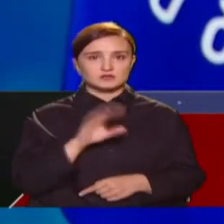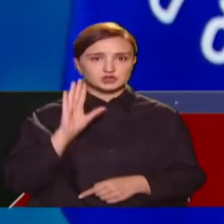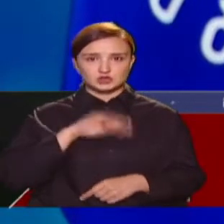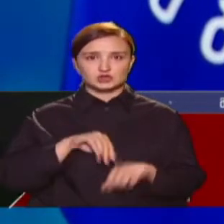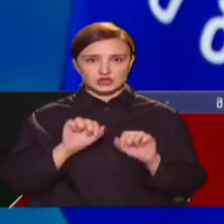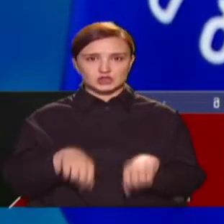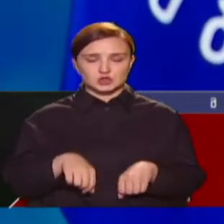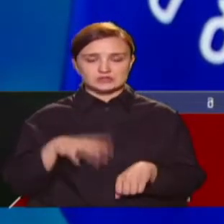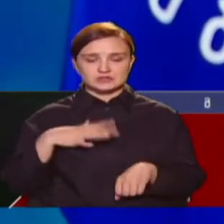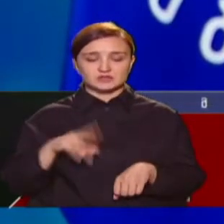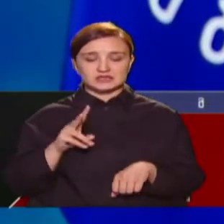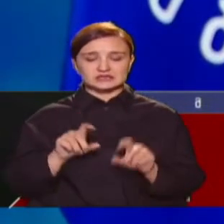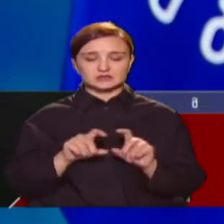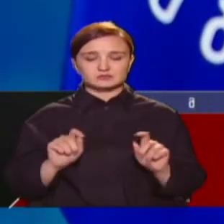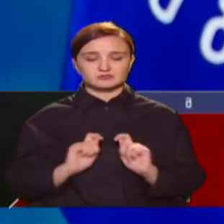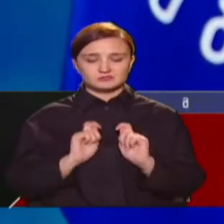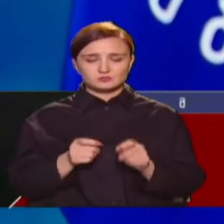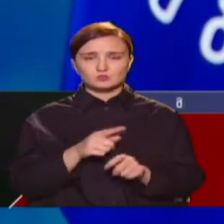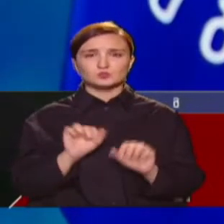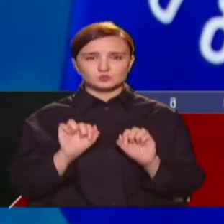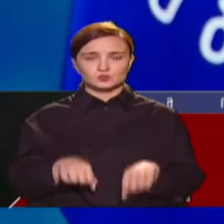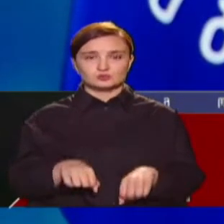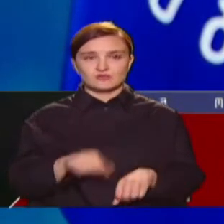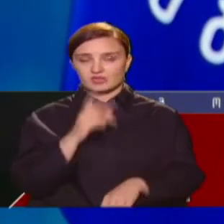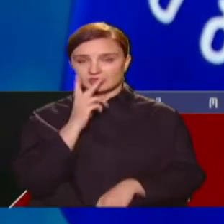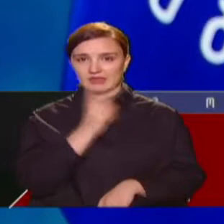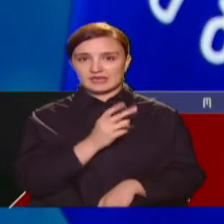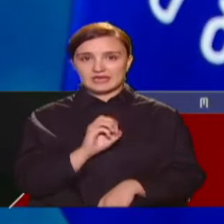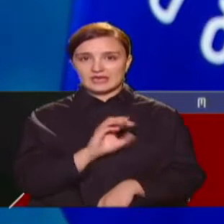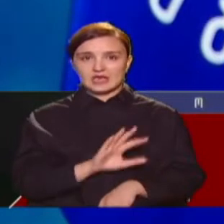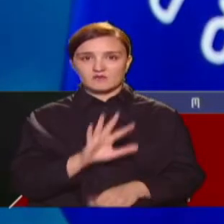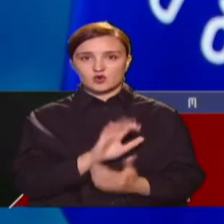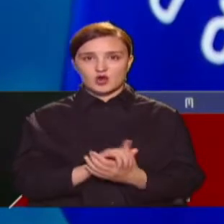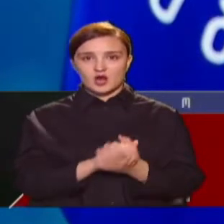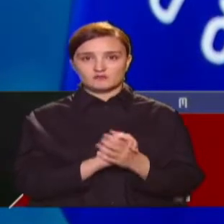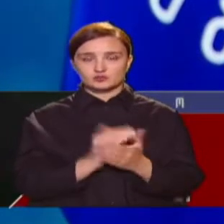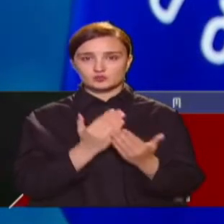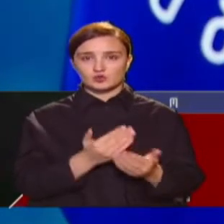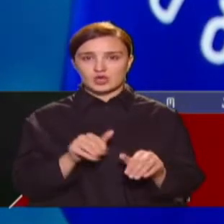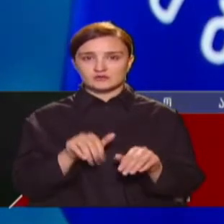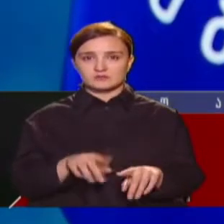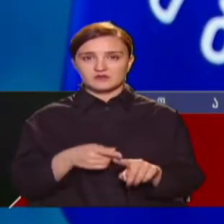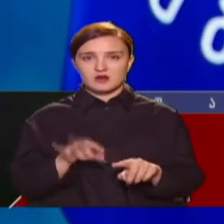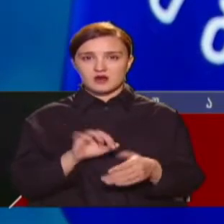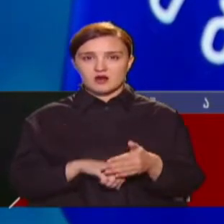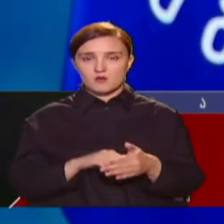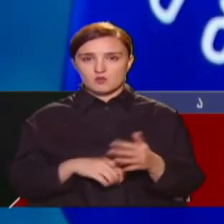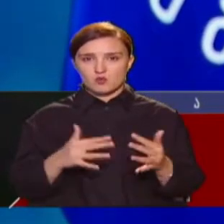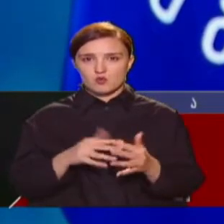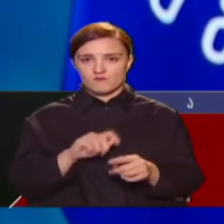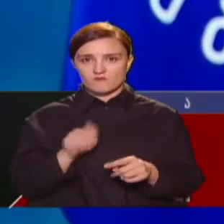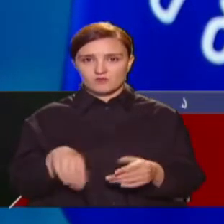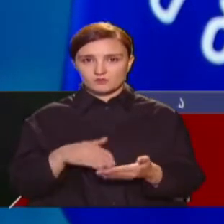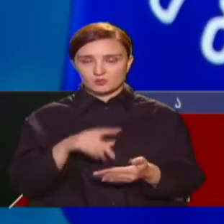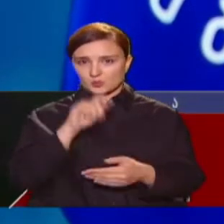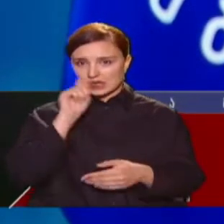მიეცა კანდიდატის სტატუსის, ნახეთ ასევე ევროკავშირის გადაწყვეტილება იმის გამო, რომ უკრაინაში არის ომი, იმის გამო,